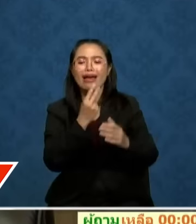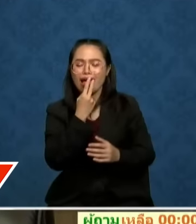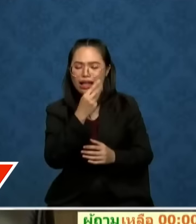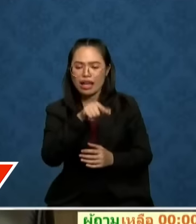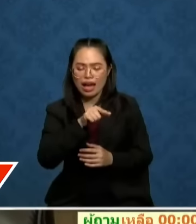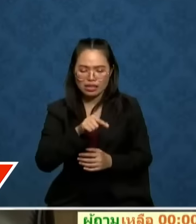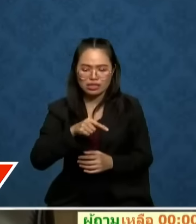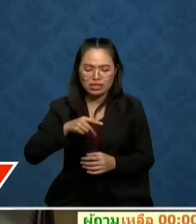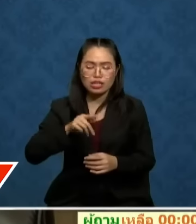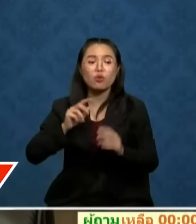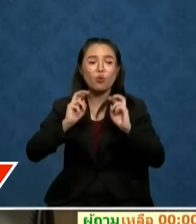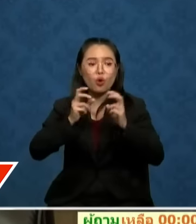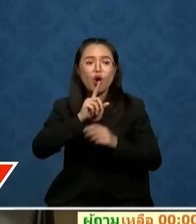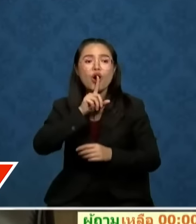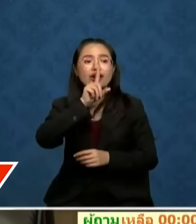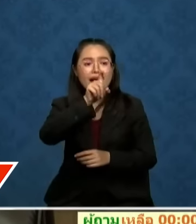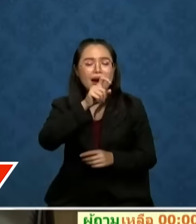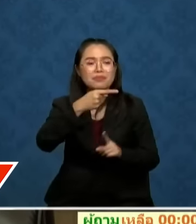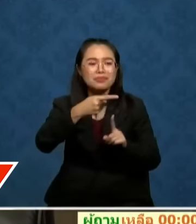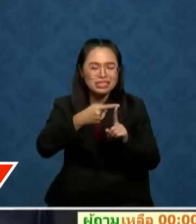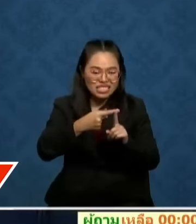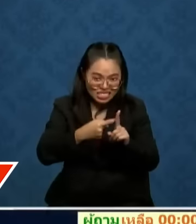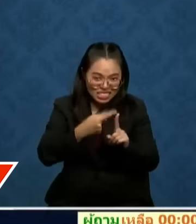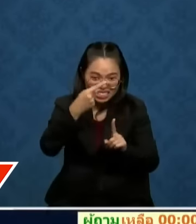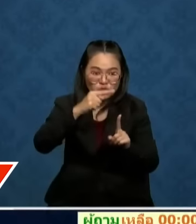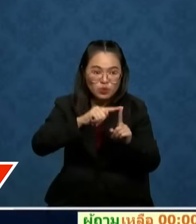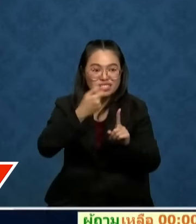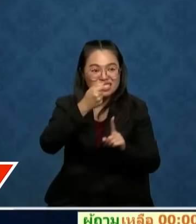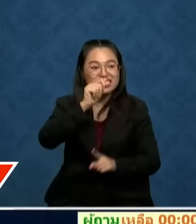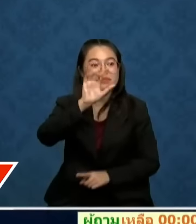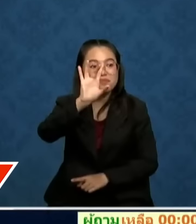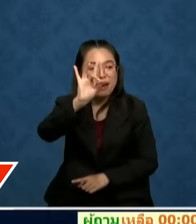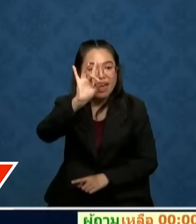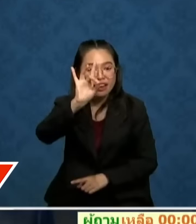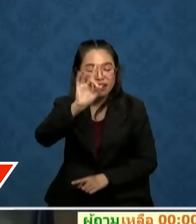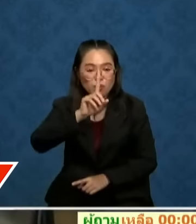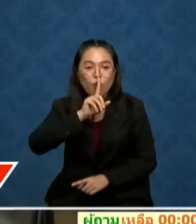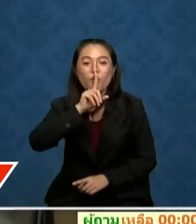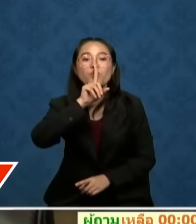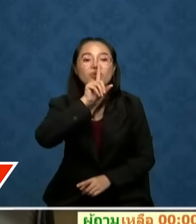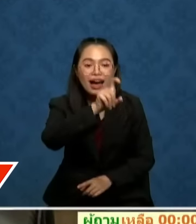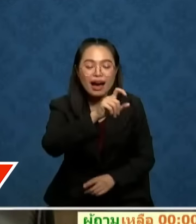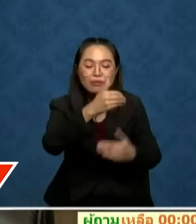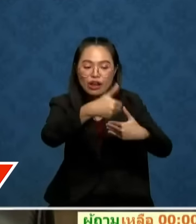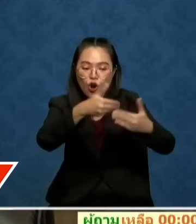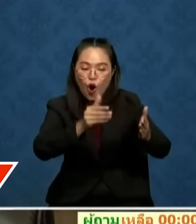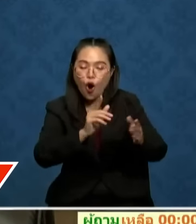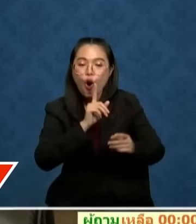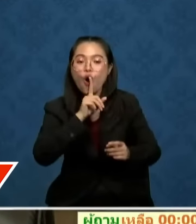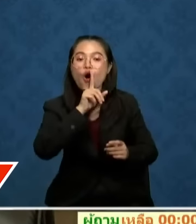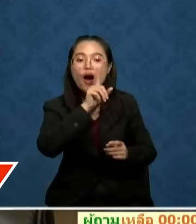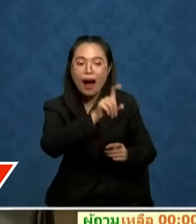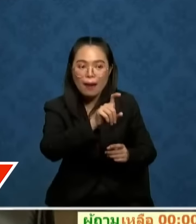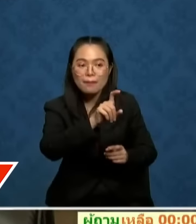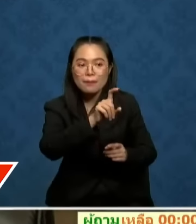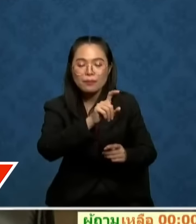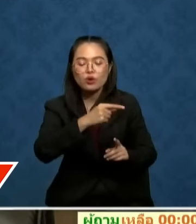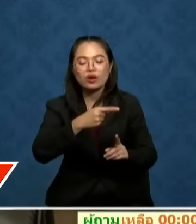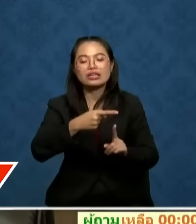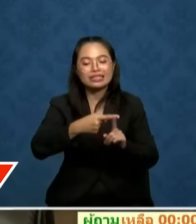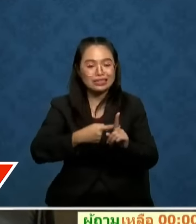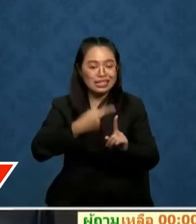งนี้ในห้องกระทู้ถามเมื่อวันที่18มกราคมครับขอสไลด์ด้วยนะครับผมถามกระทู้ท่านรัฐมนตรีไปเมื่อวันที่